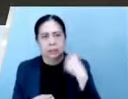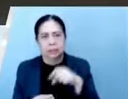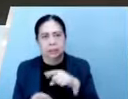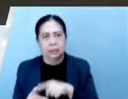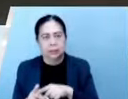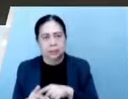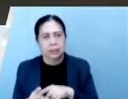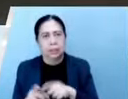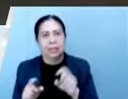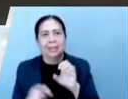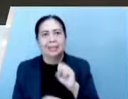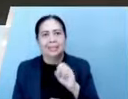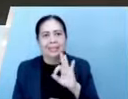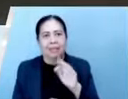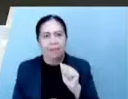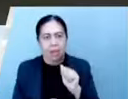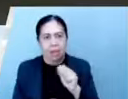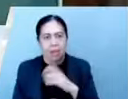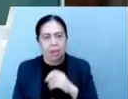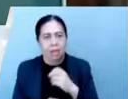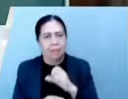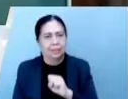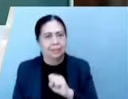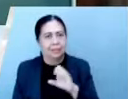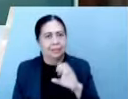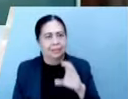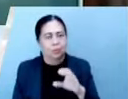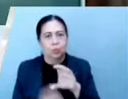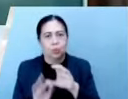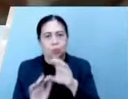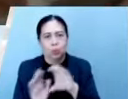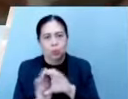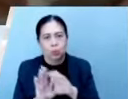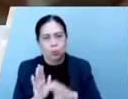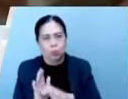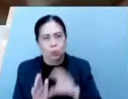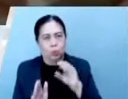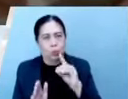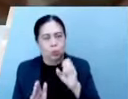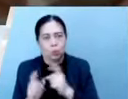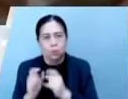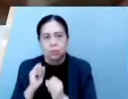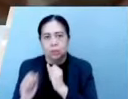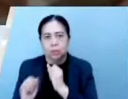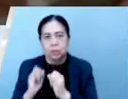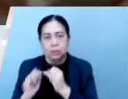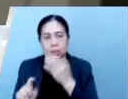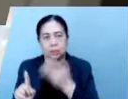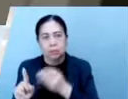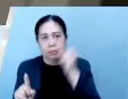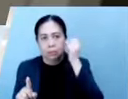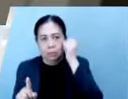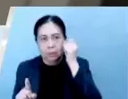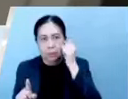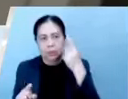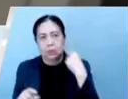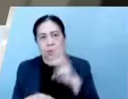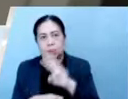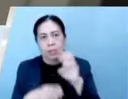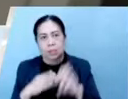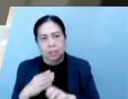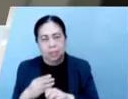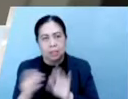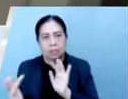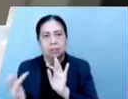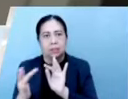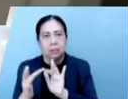syndicated estafa at Securities and Regulation Code. Kinukuha na namin ang pahayag si Sebastian at itong weekend, na-contact namin siya